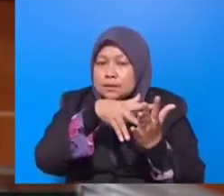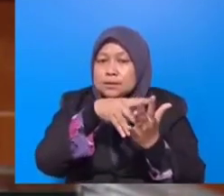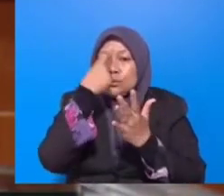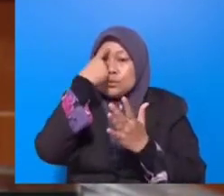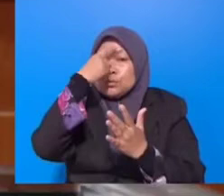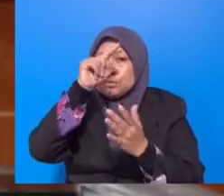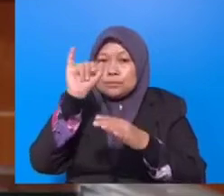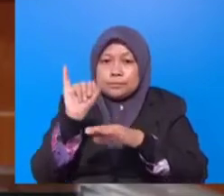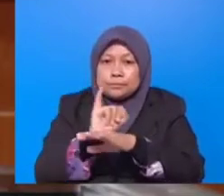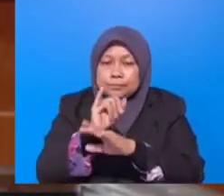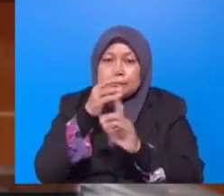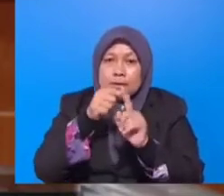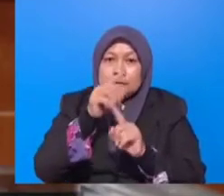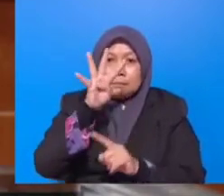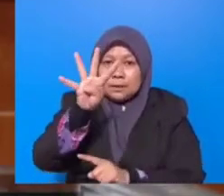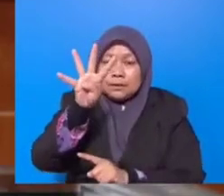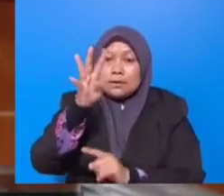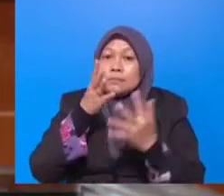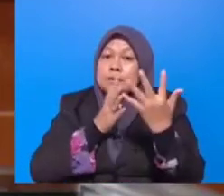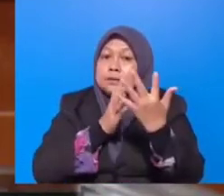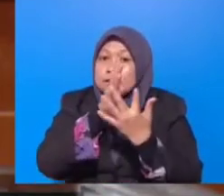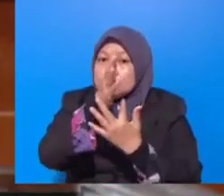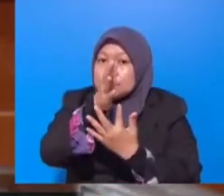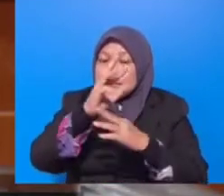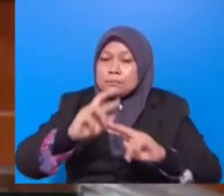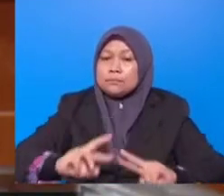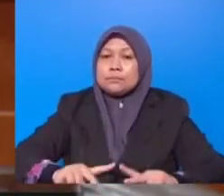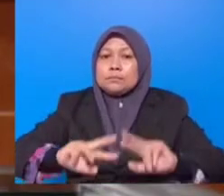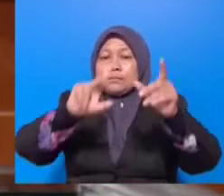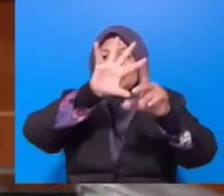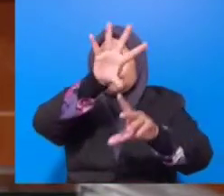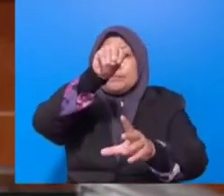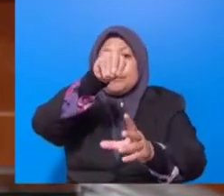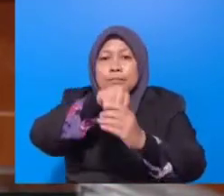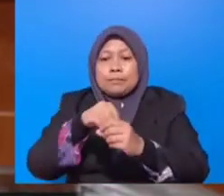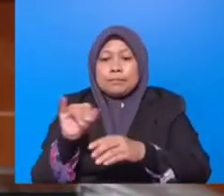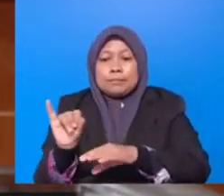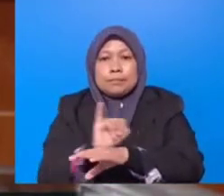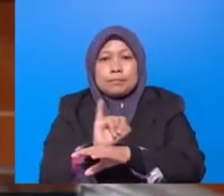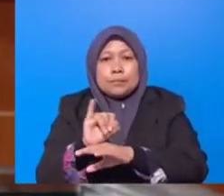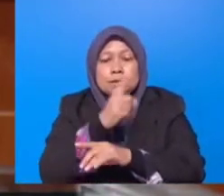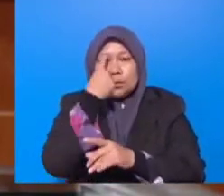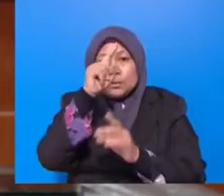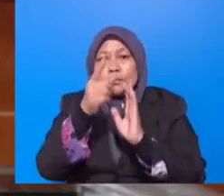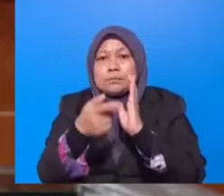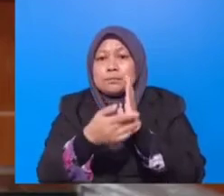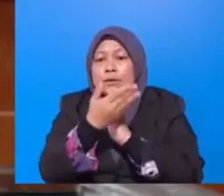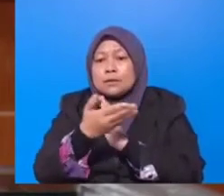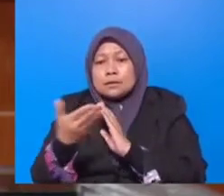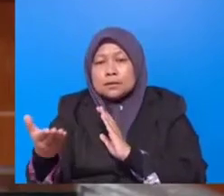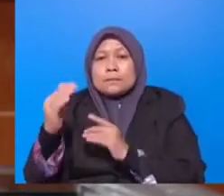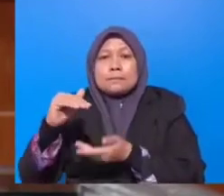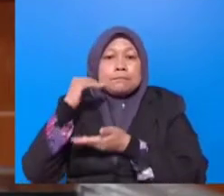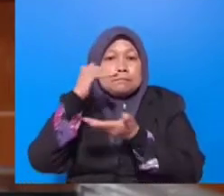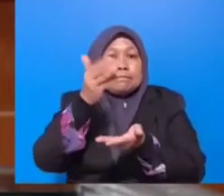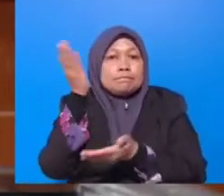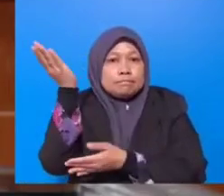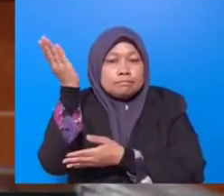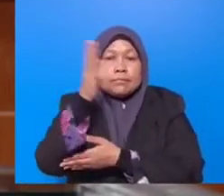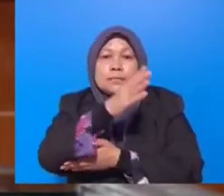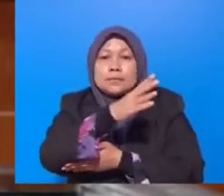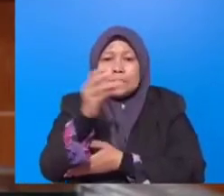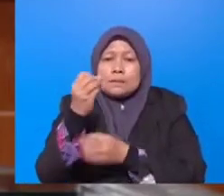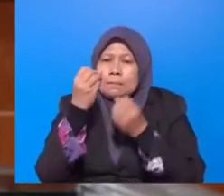revolusi industri keempat menerusi peningkatan penglibatan industri dalam mekanisme penyampaian